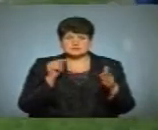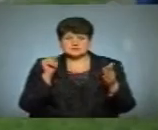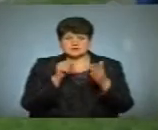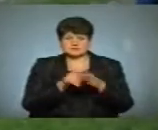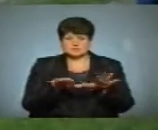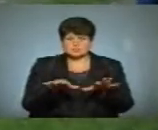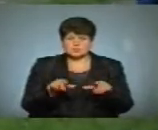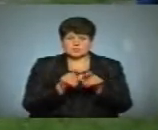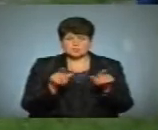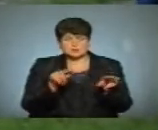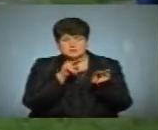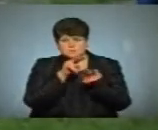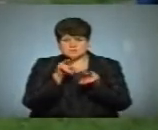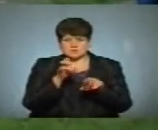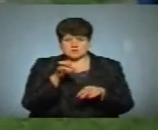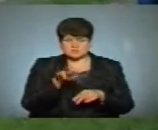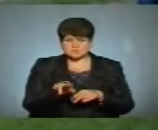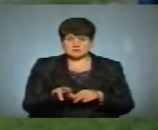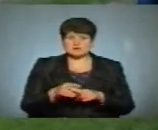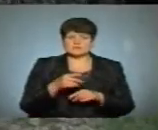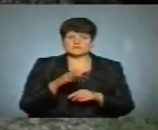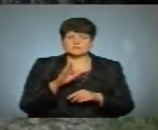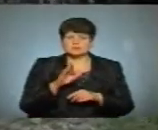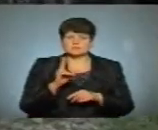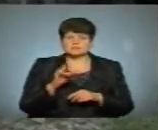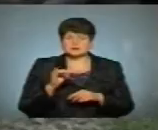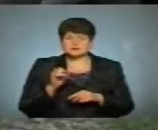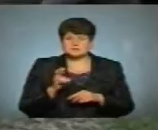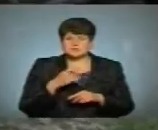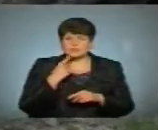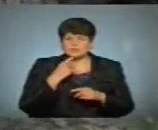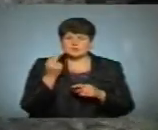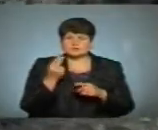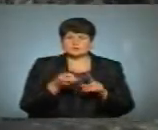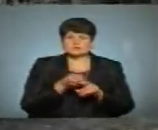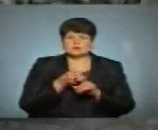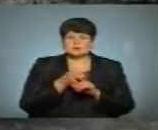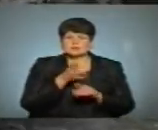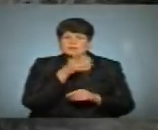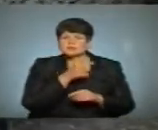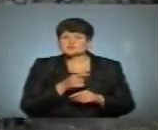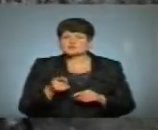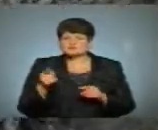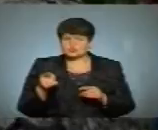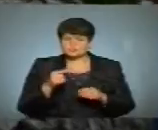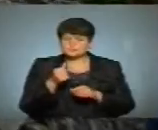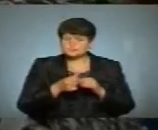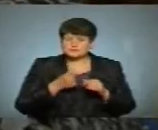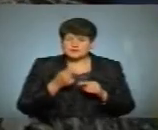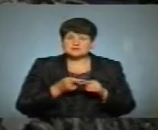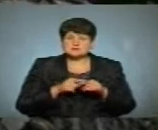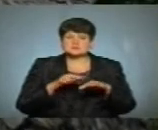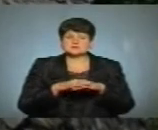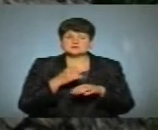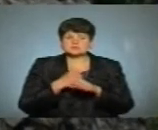пункти спостереження, каже Володимир Кіцак. За його словами, колірна гама полотна залежить від сезону. Ці сітки студенти виготовили